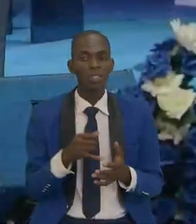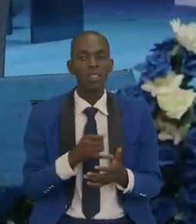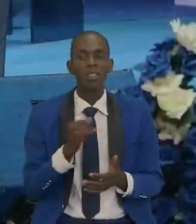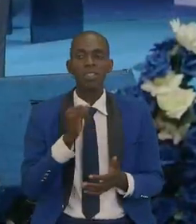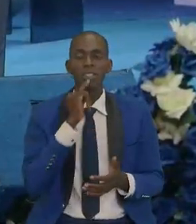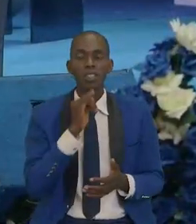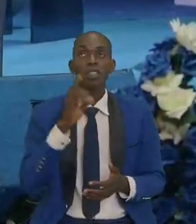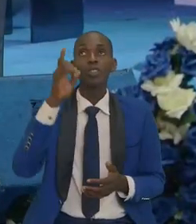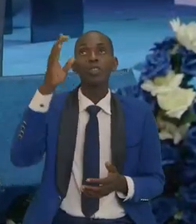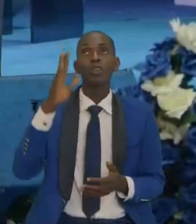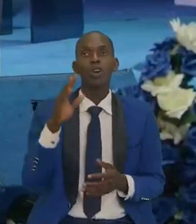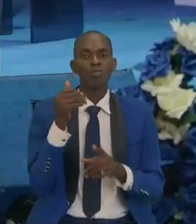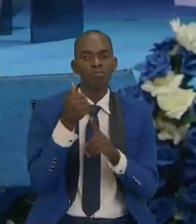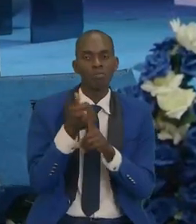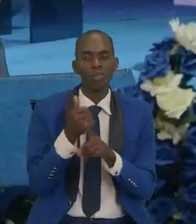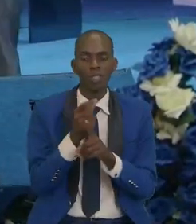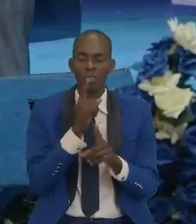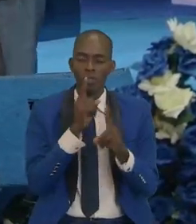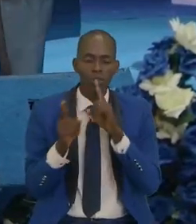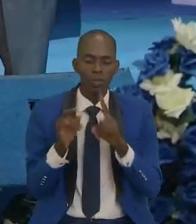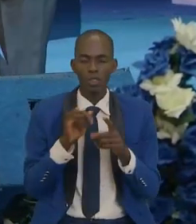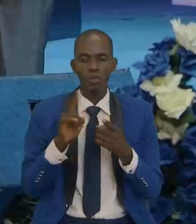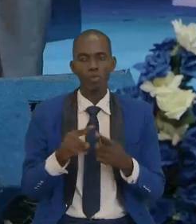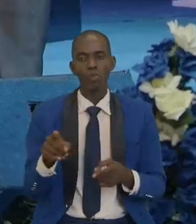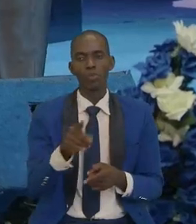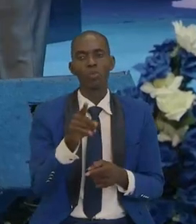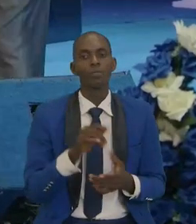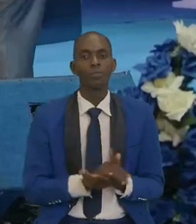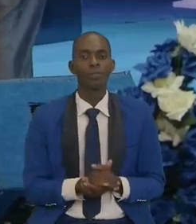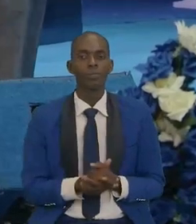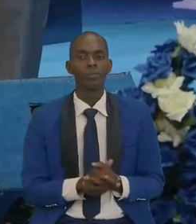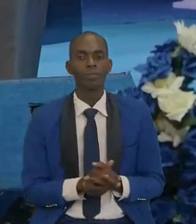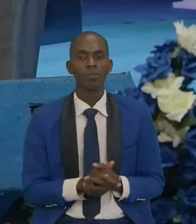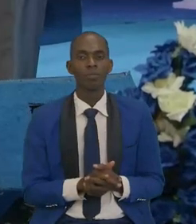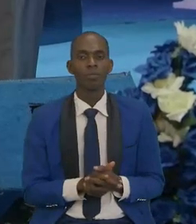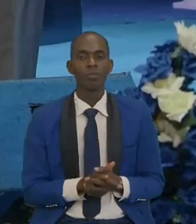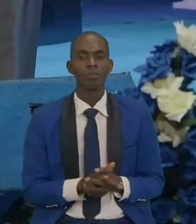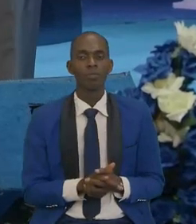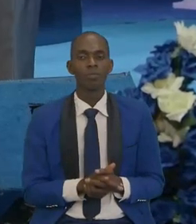Parce que c'est Dieu lui-même qui vous parle.